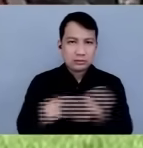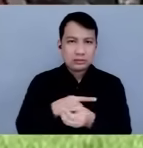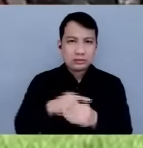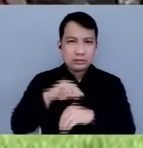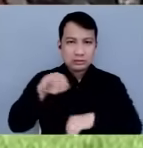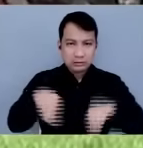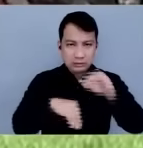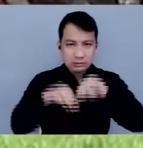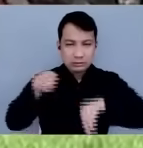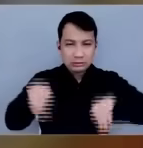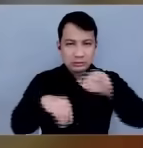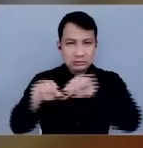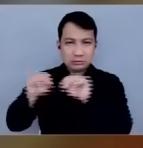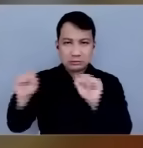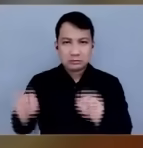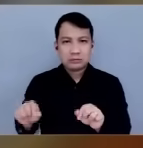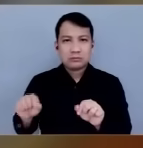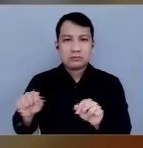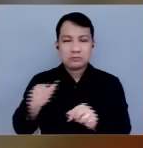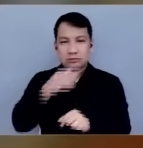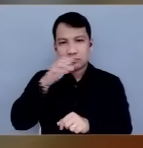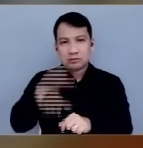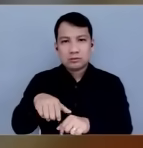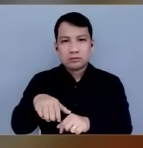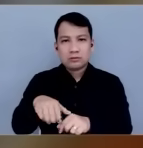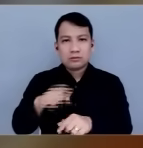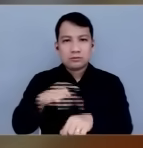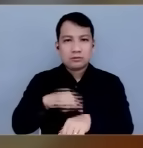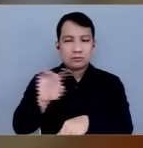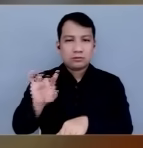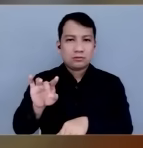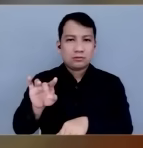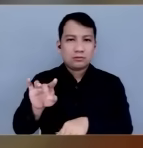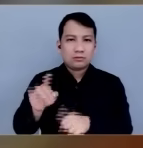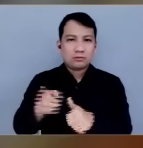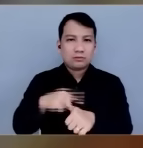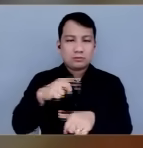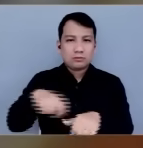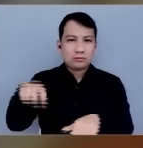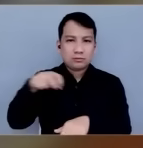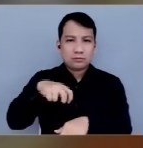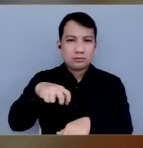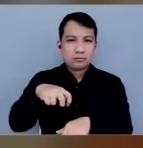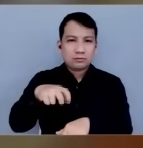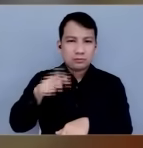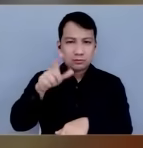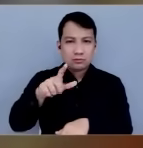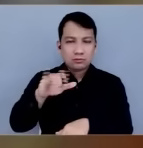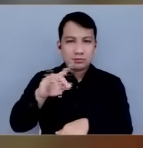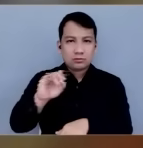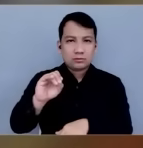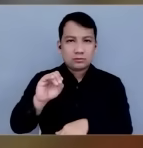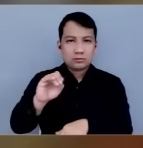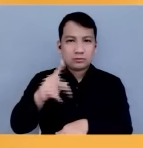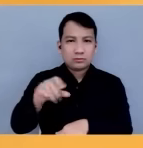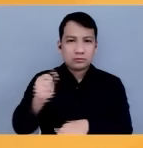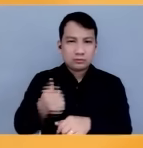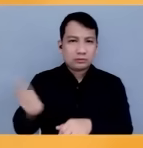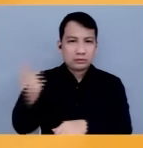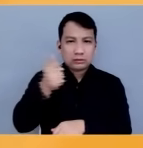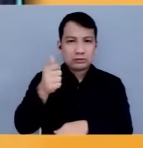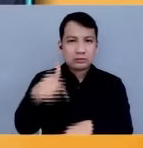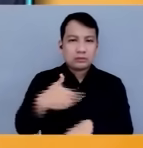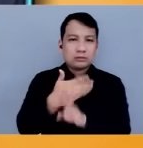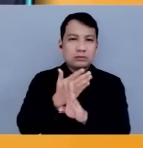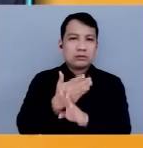station commanders ng lungsod. Mag-aalas 8 ng umaga kahapon nang umupo si Police Colonel Lito Patay bilang hepe ng Davao City Police. Matapos